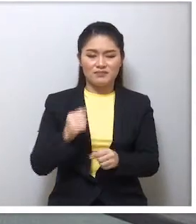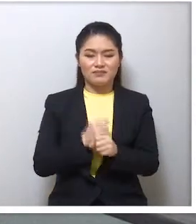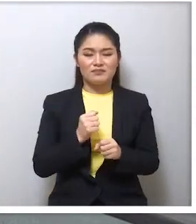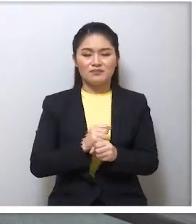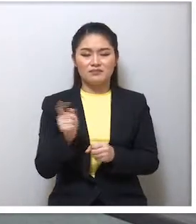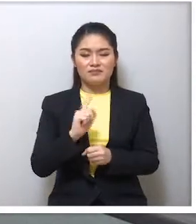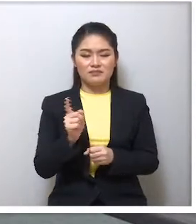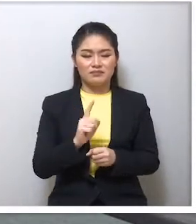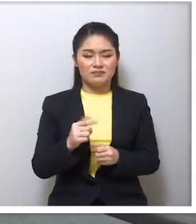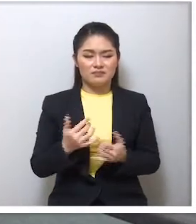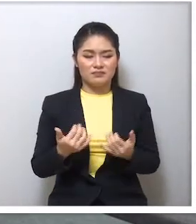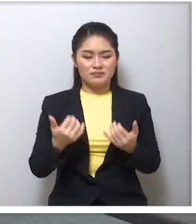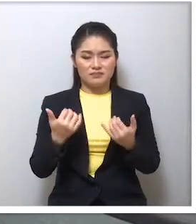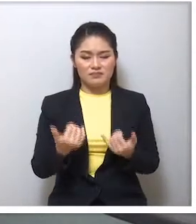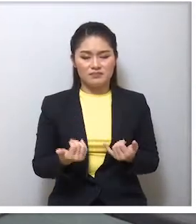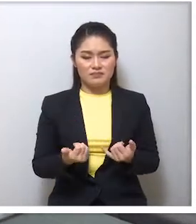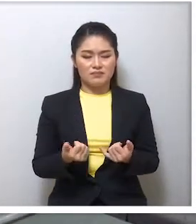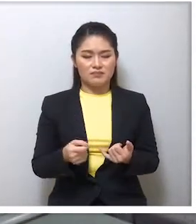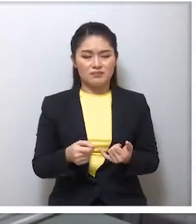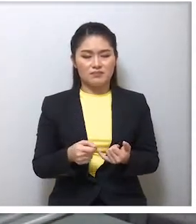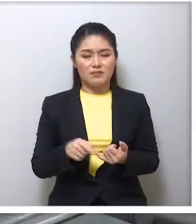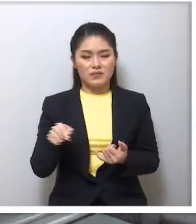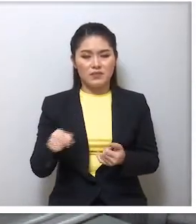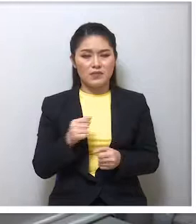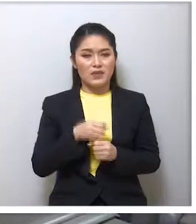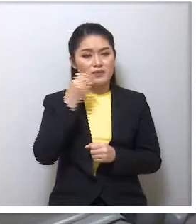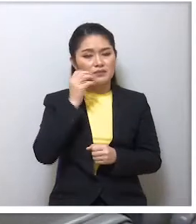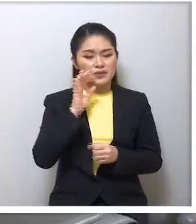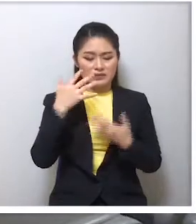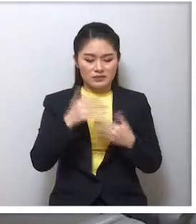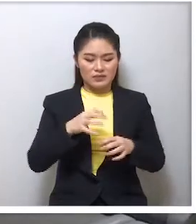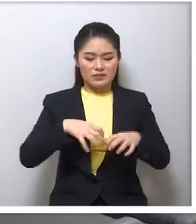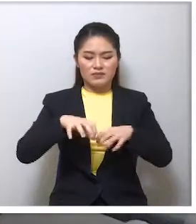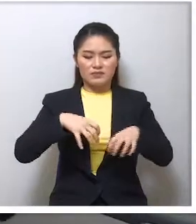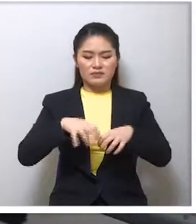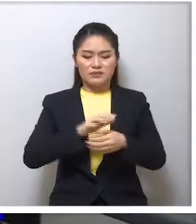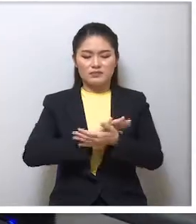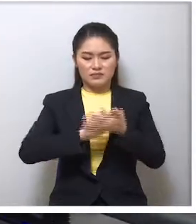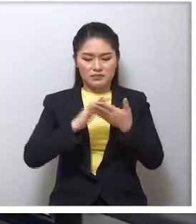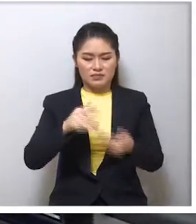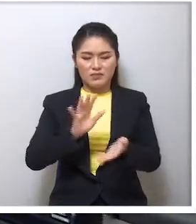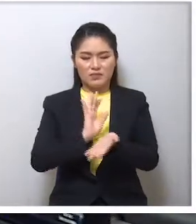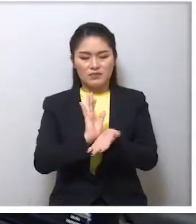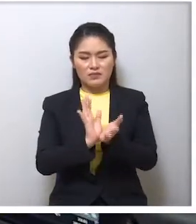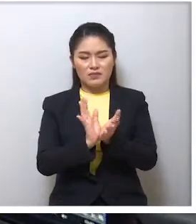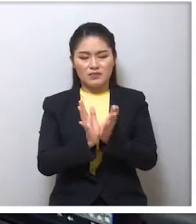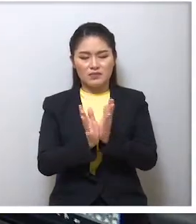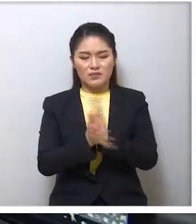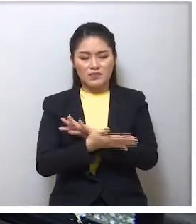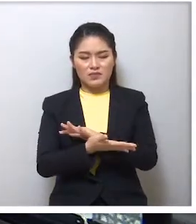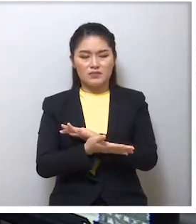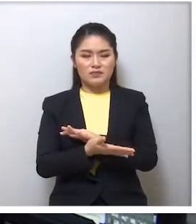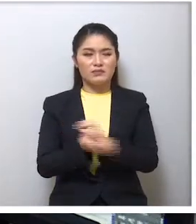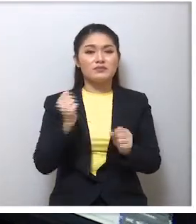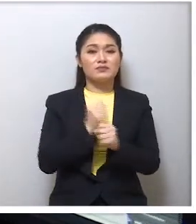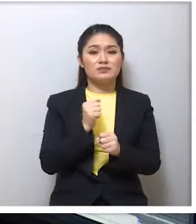แอนิเมชันแล้วก็เรนเดอร์ออกมานะครับเป็นแบบโปร่งใสแบบนี้แหละนะครับเราก็